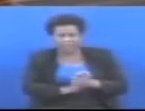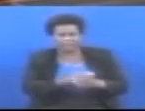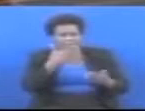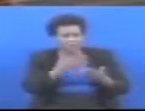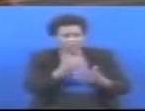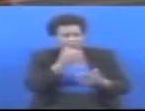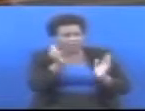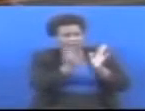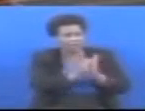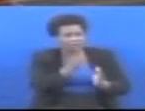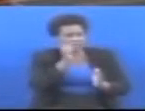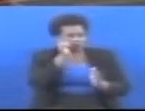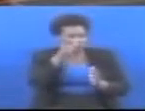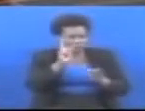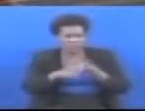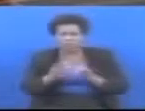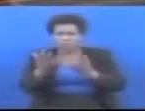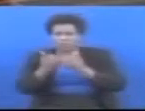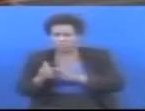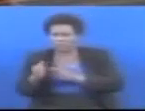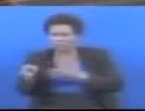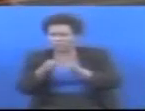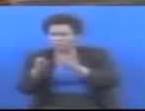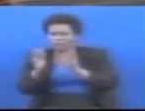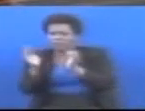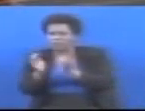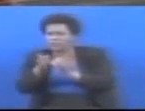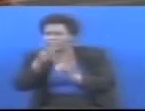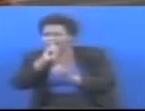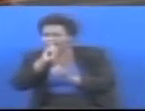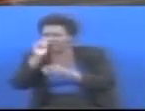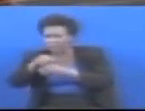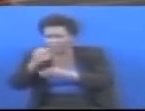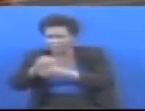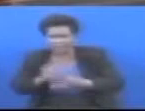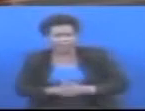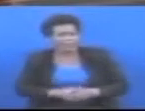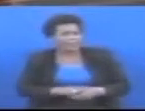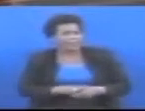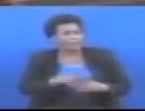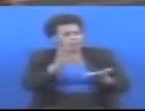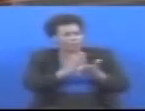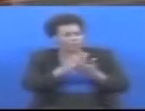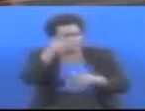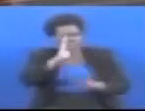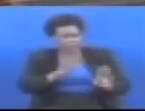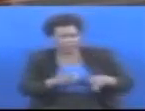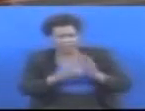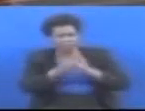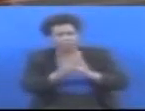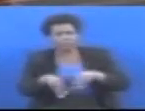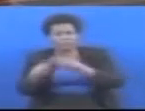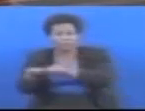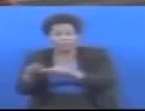wa mifumo na uwezo wa mifumo wa kutunza siri za wateja. Pamoja na serikali kutoa mwongozo huo, benki